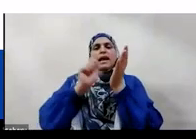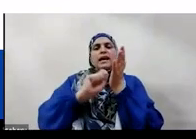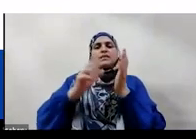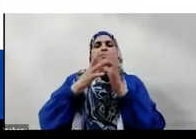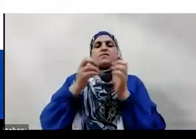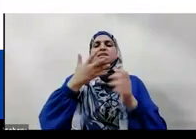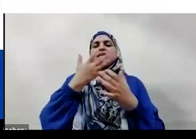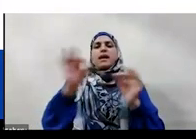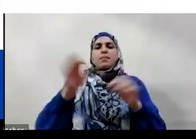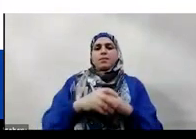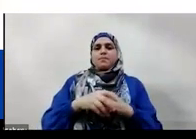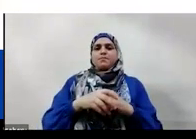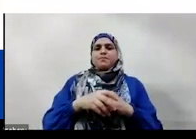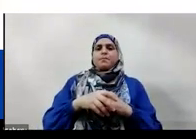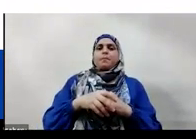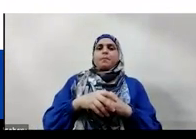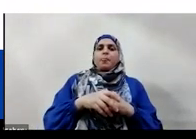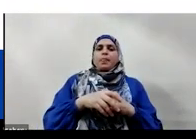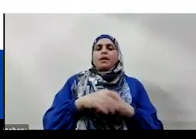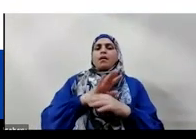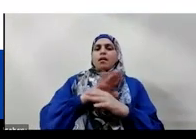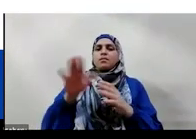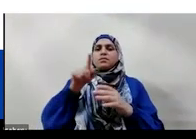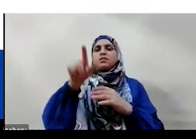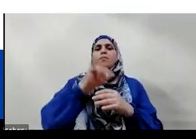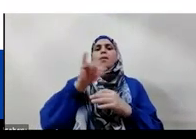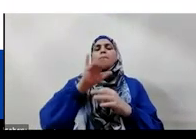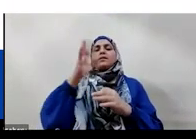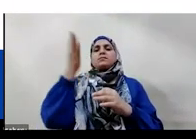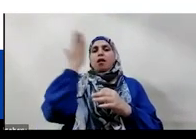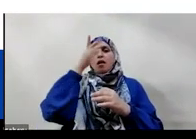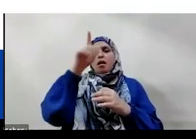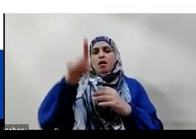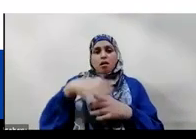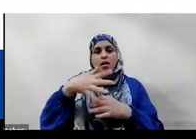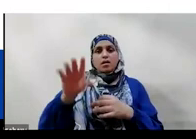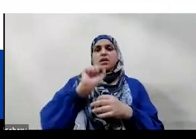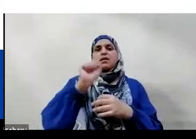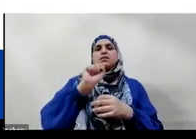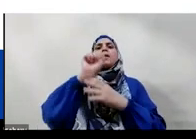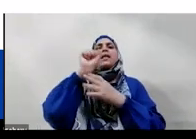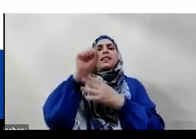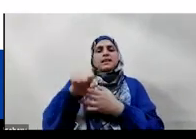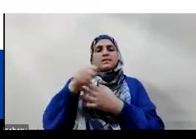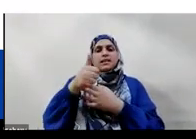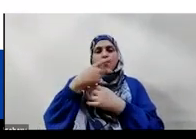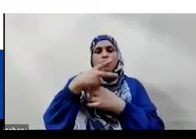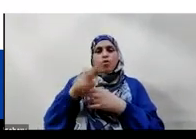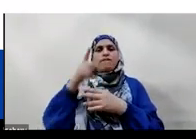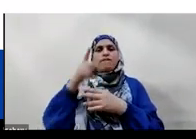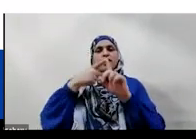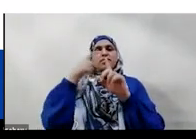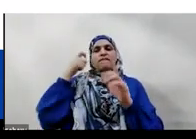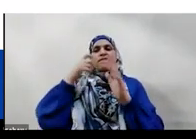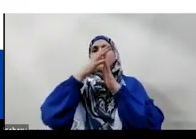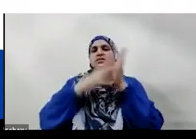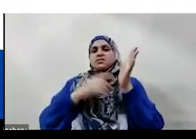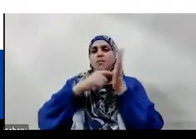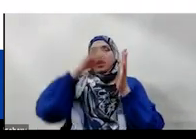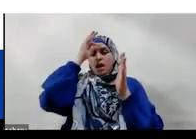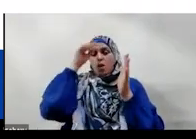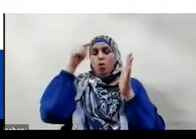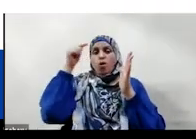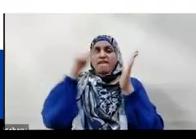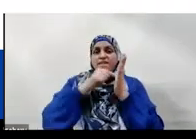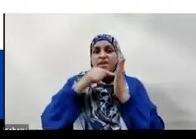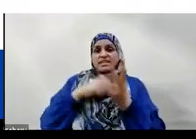من اي مصدر خارجي. فمهم جدا ان حضراتكم تقروا السكشن ده وتفهموا انه الابلكيشن لو اتعرف ان في